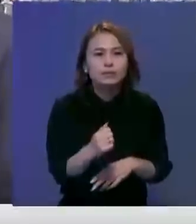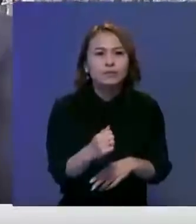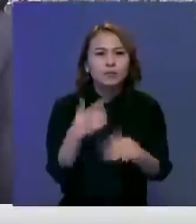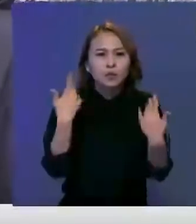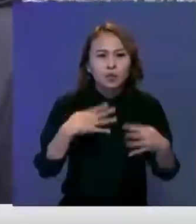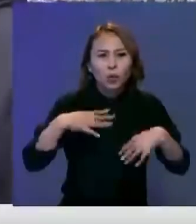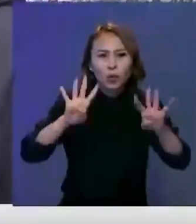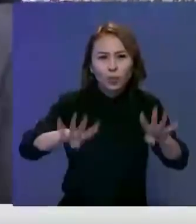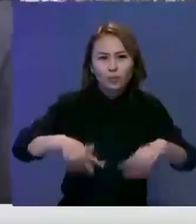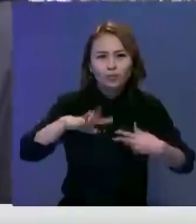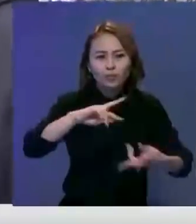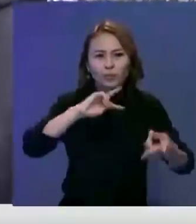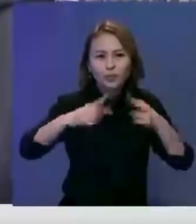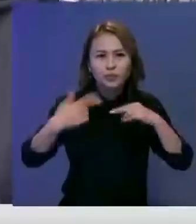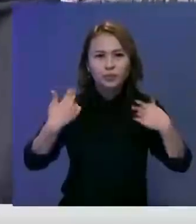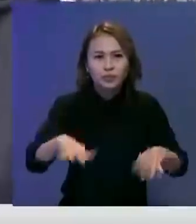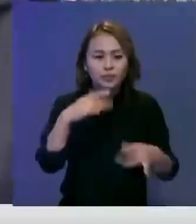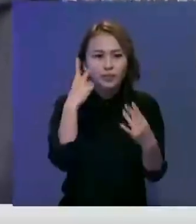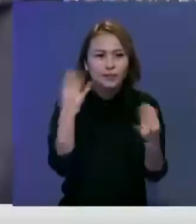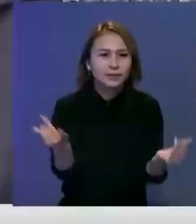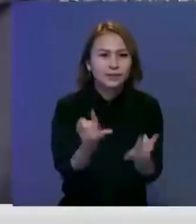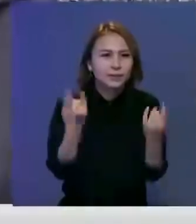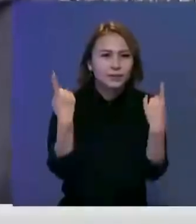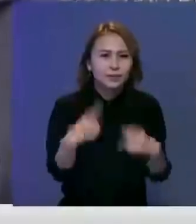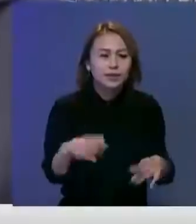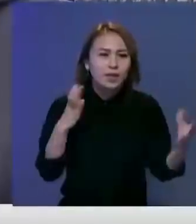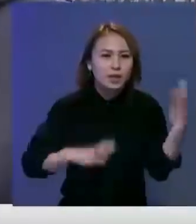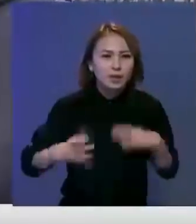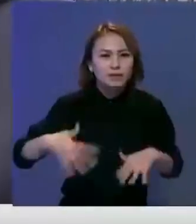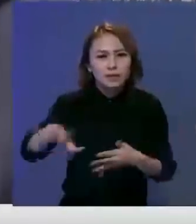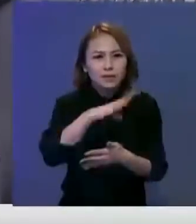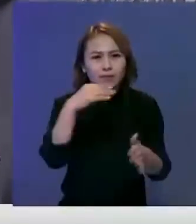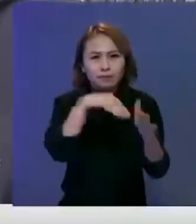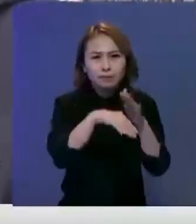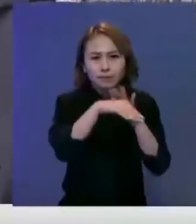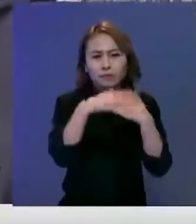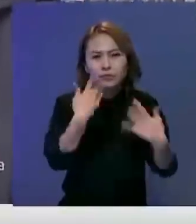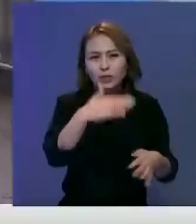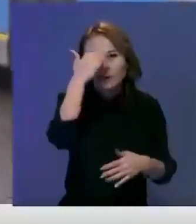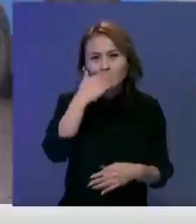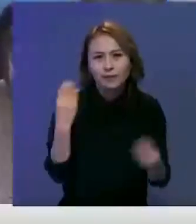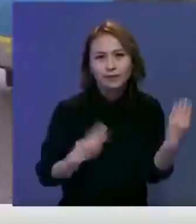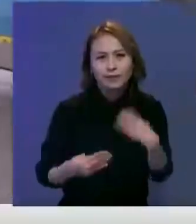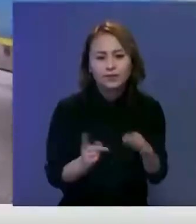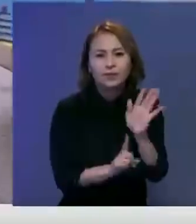Көліктің дөңгілегін ауыстырып тастағанда бұлай болғаны қиым болды. Қыстық кейімдерді жинап тастаған біз. Жаздық кейіммен дүріміз.